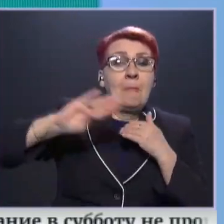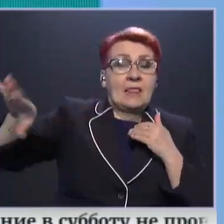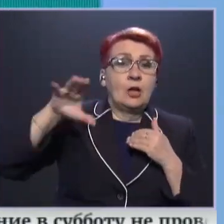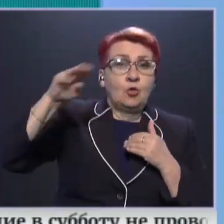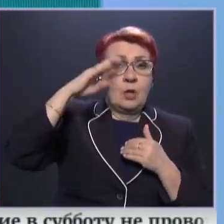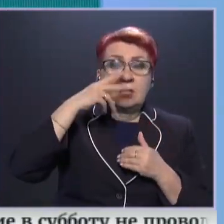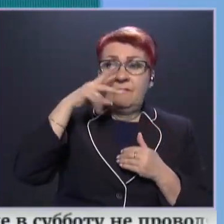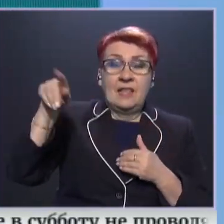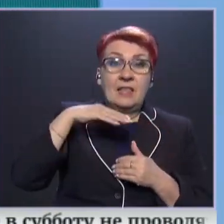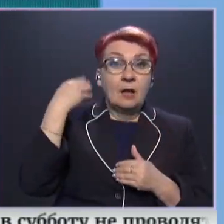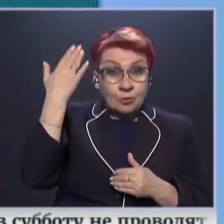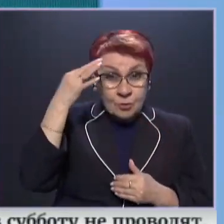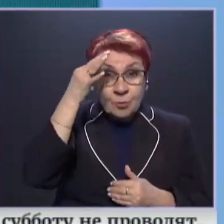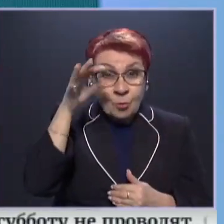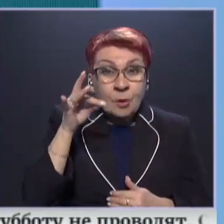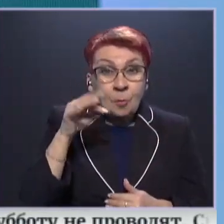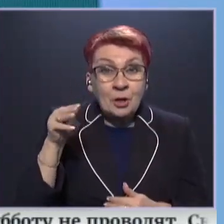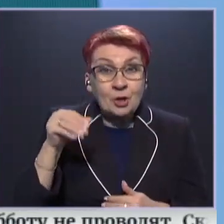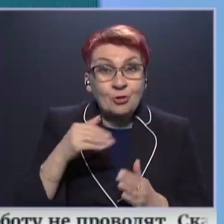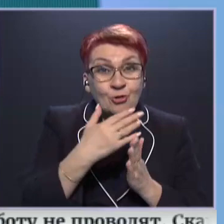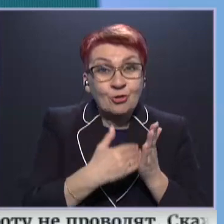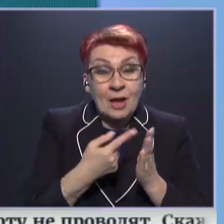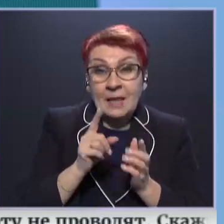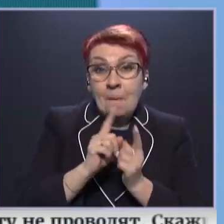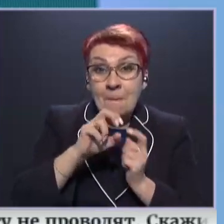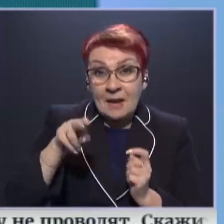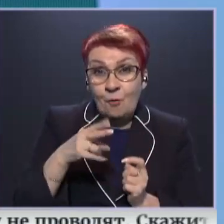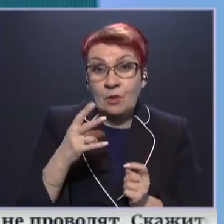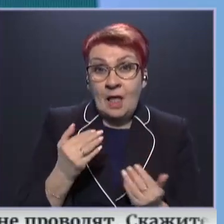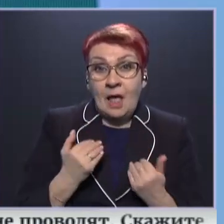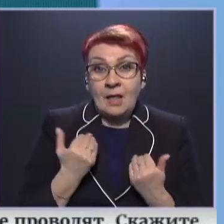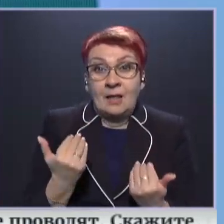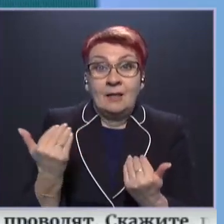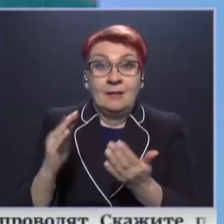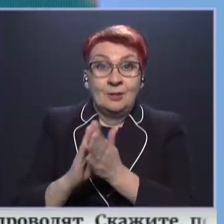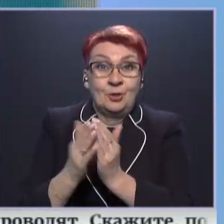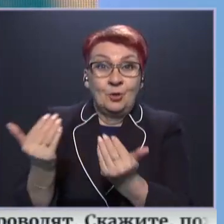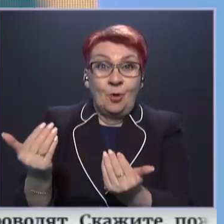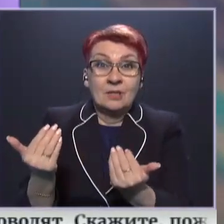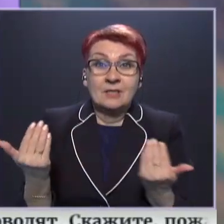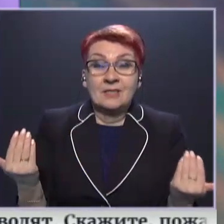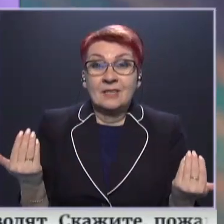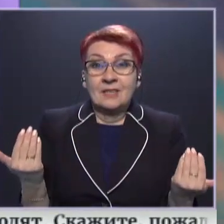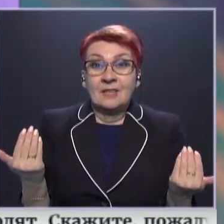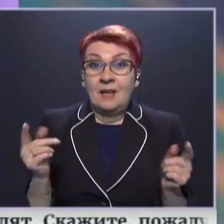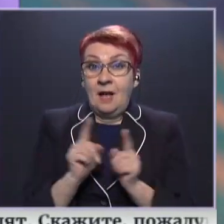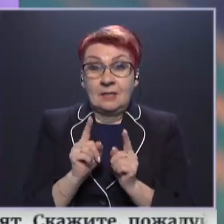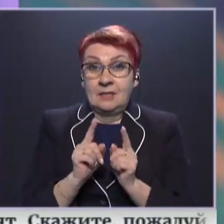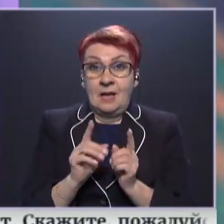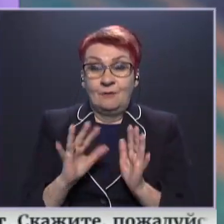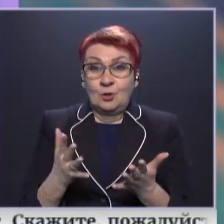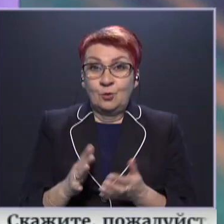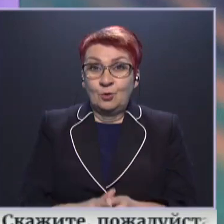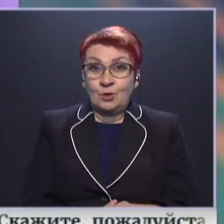хочу. Понимаете, ну это фактически перевод вот на наш, вот на то же самое, что совершенно одинаковый